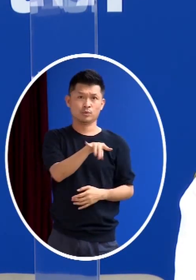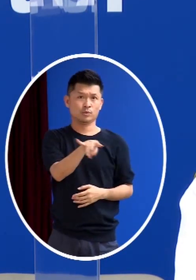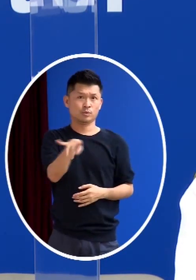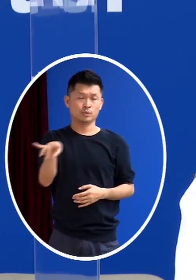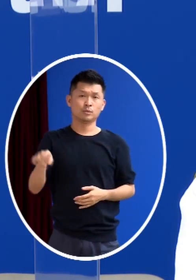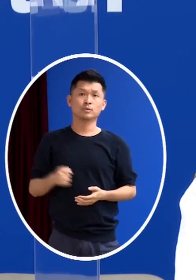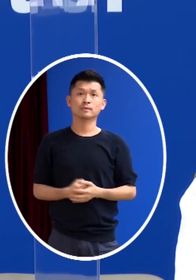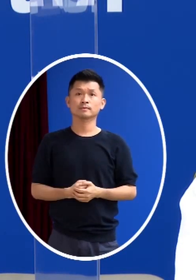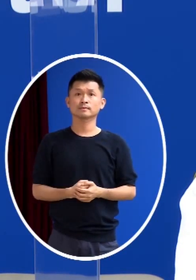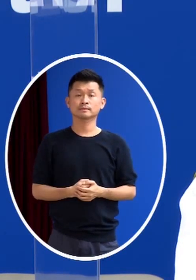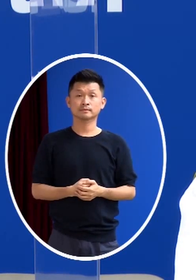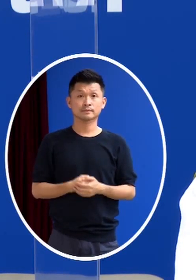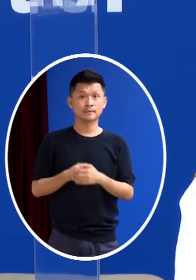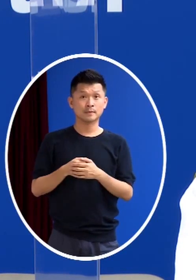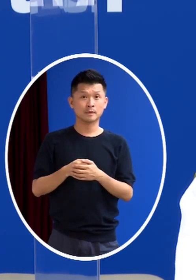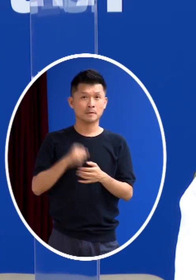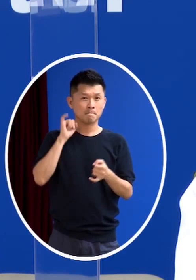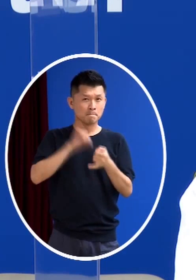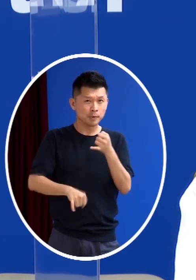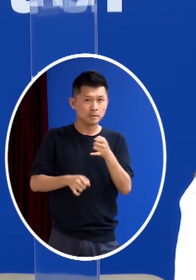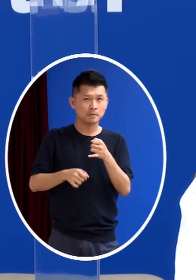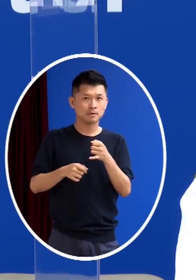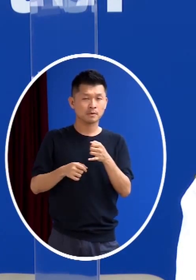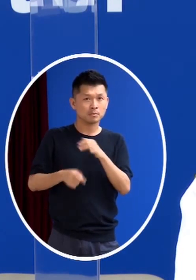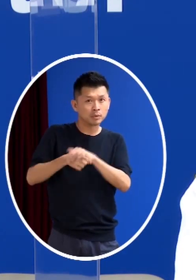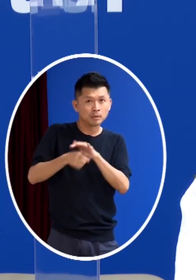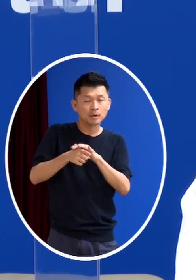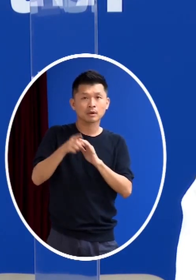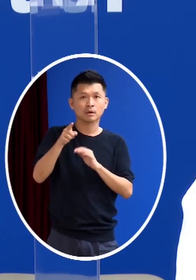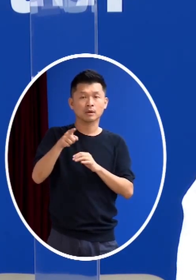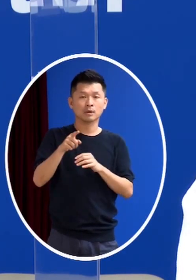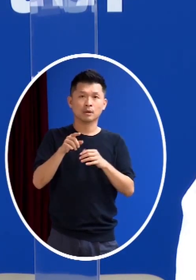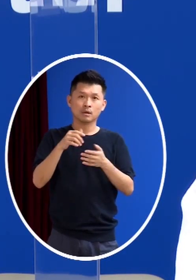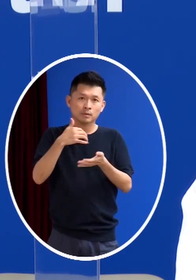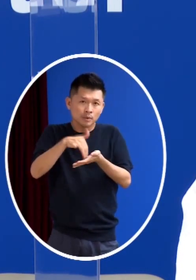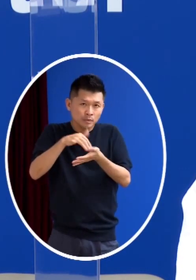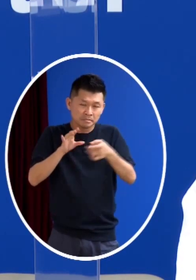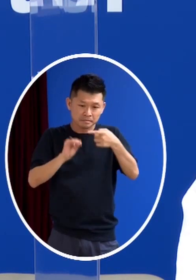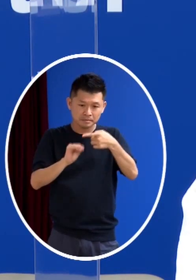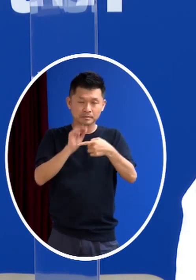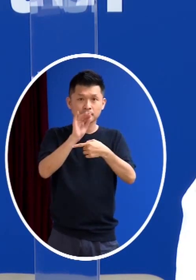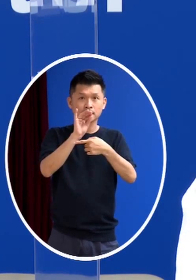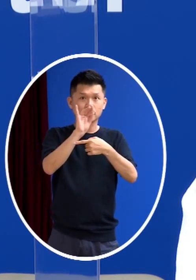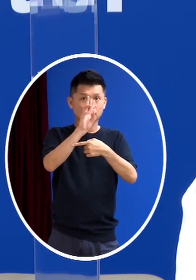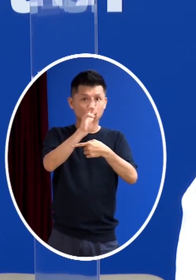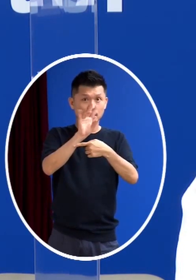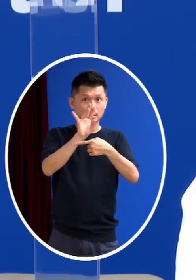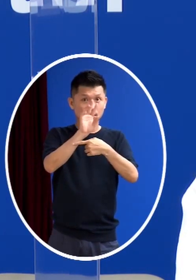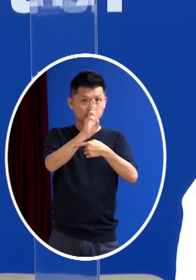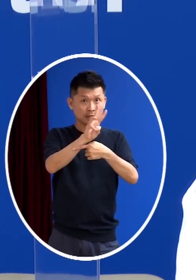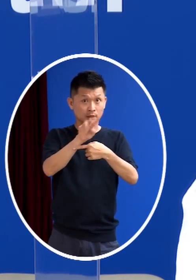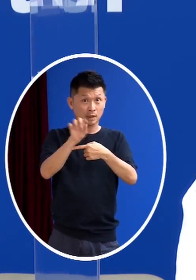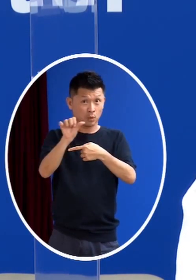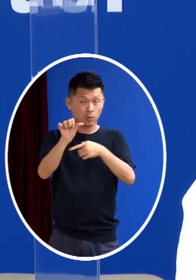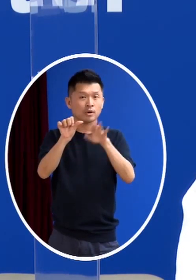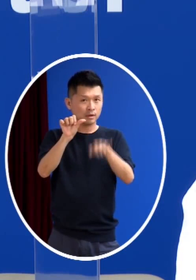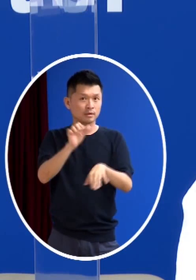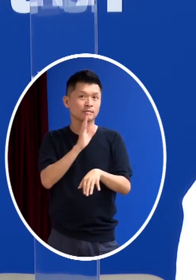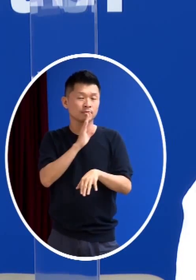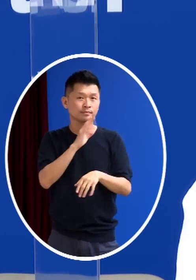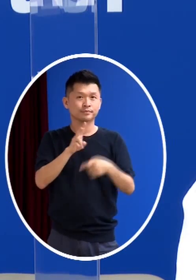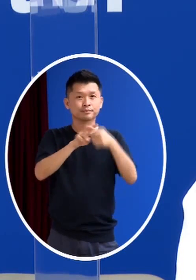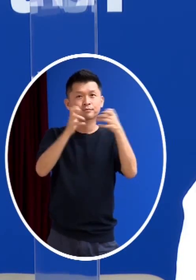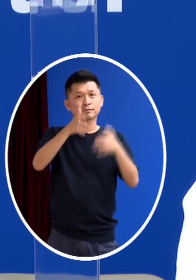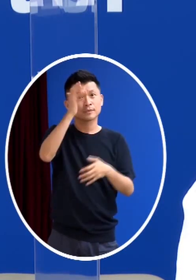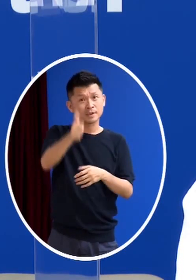众，那其实违规的比例是不到3.5%。那像这位董事长这样的一个行径，